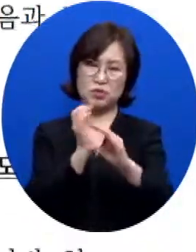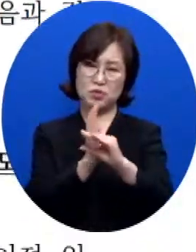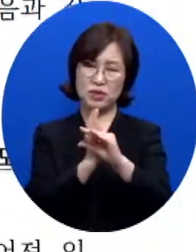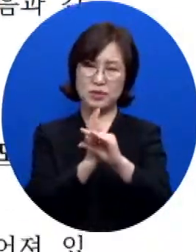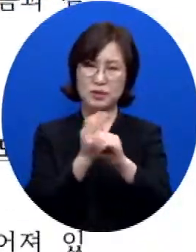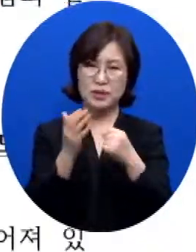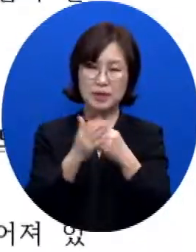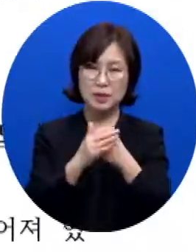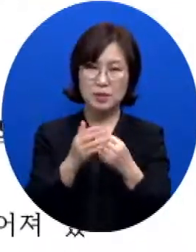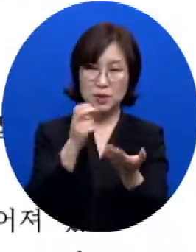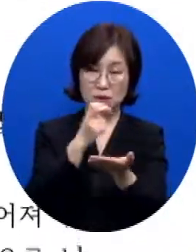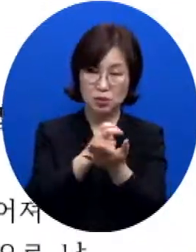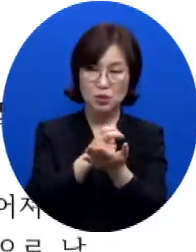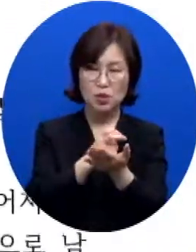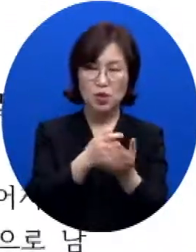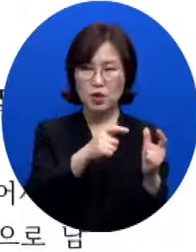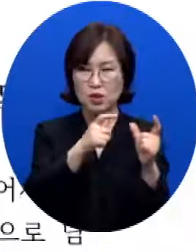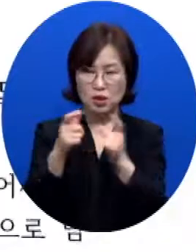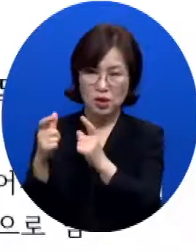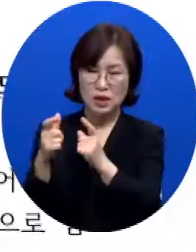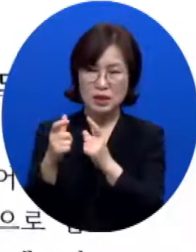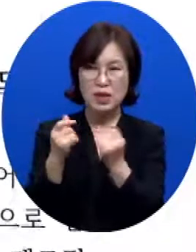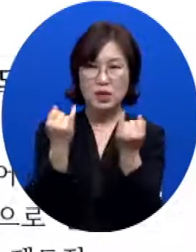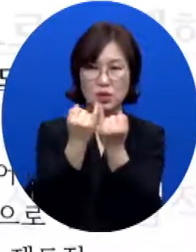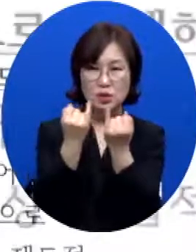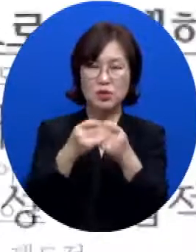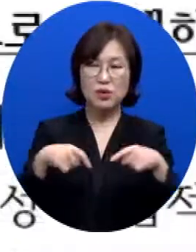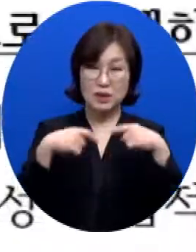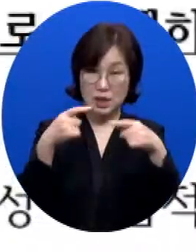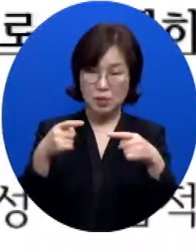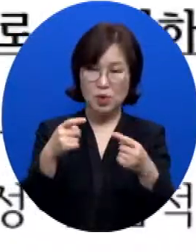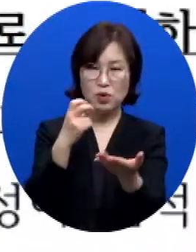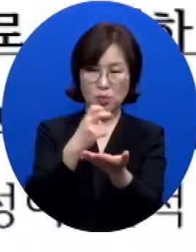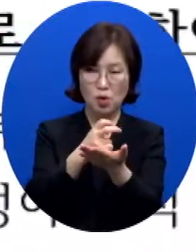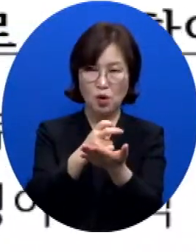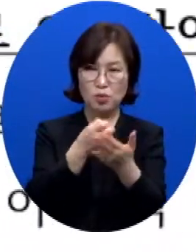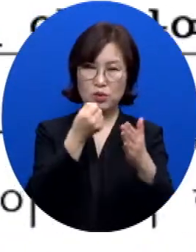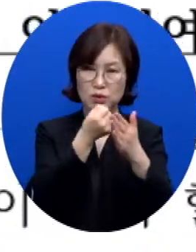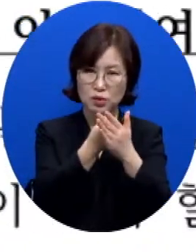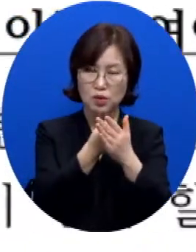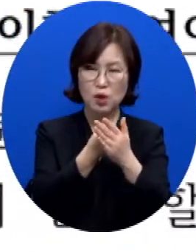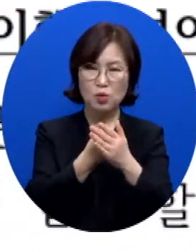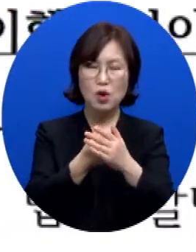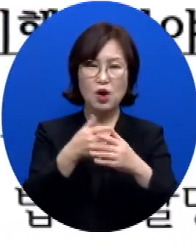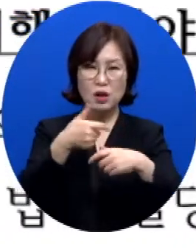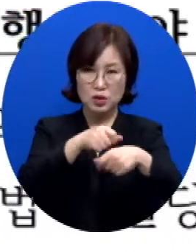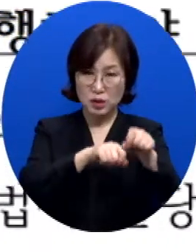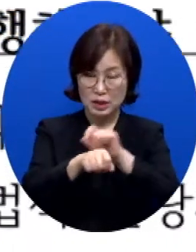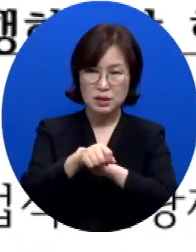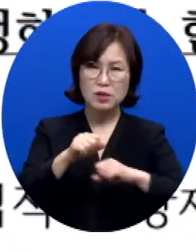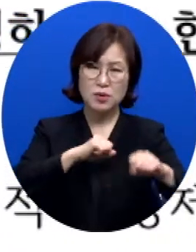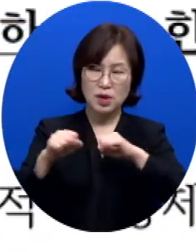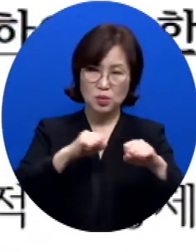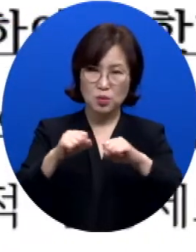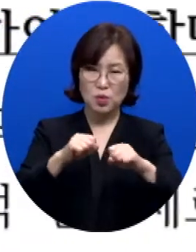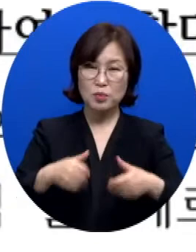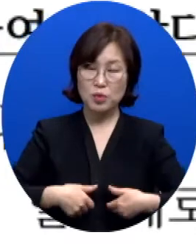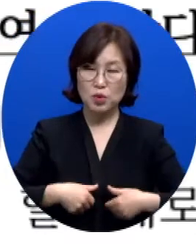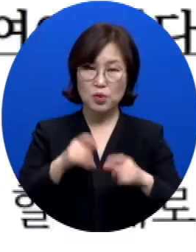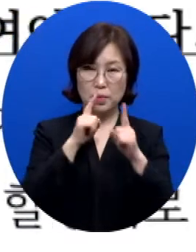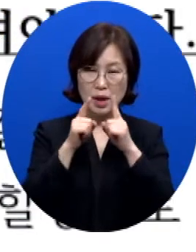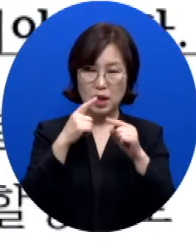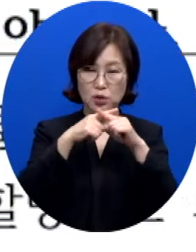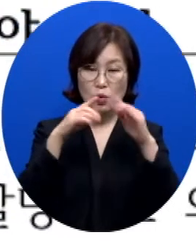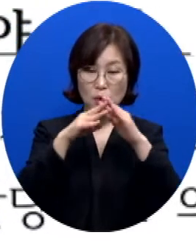제도와 정책 의결 기구의 여성 참여를 법제 화하고 적극적으로 이행해야 한다고 말했습니다 또 교회